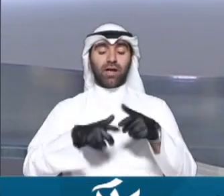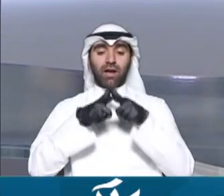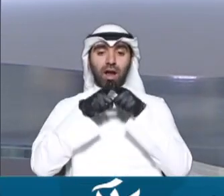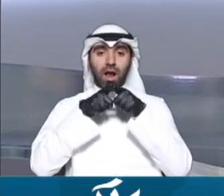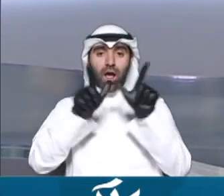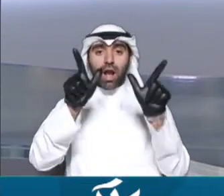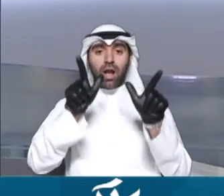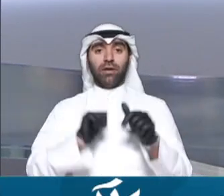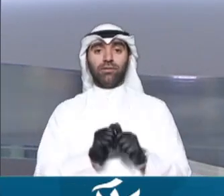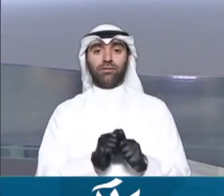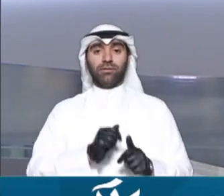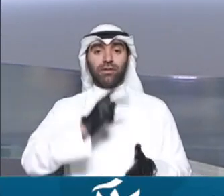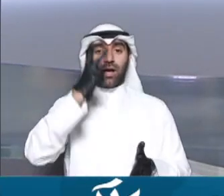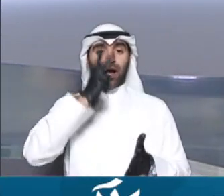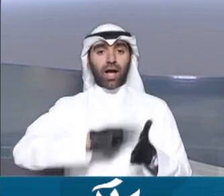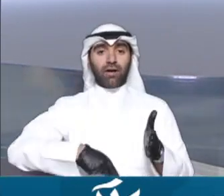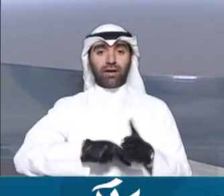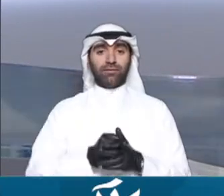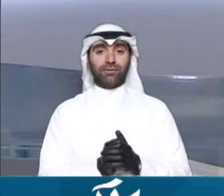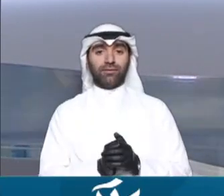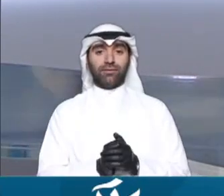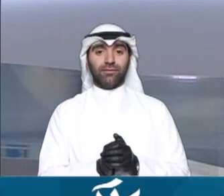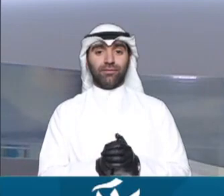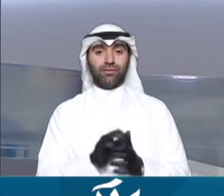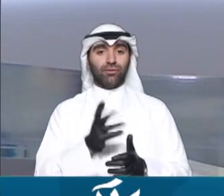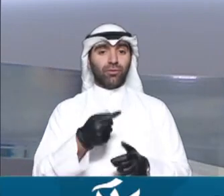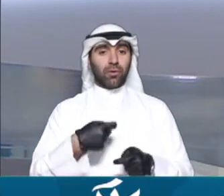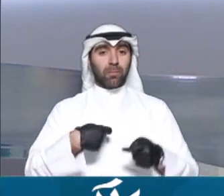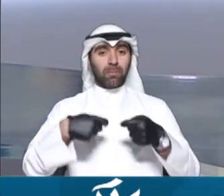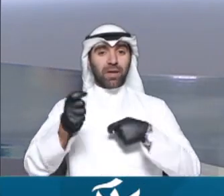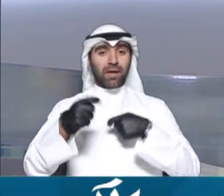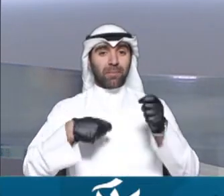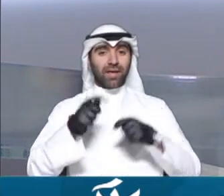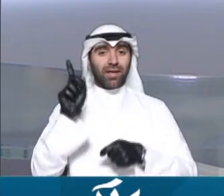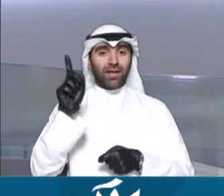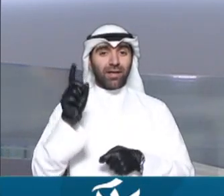قرار يتم بموجبه اقتصار بيع منتجات